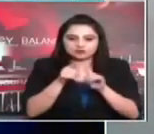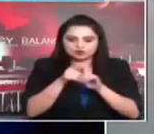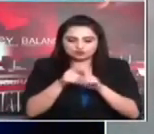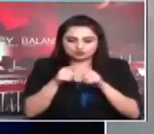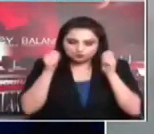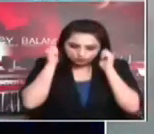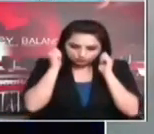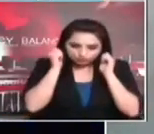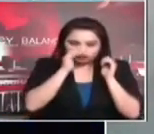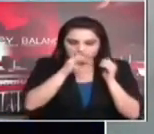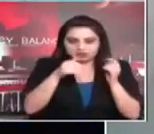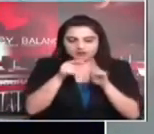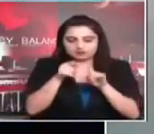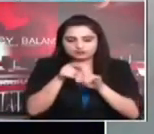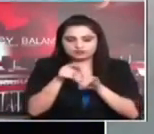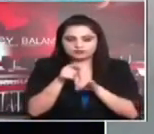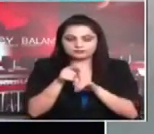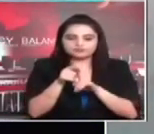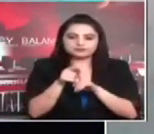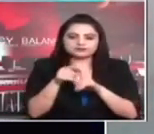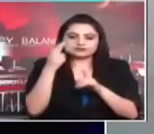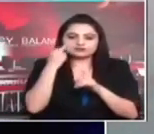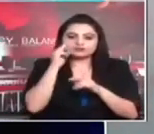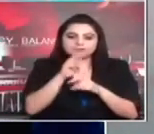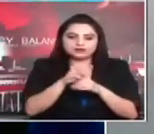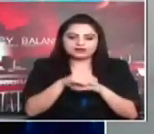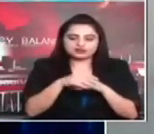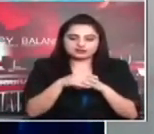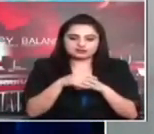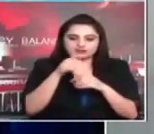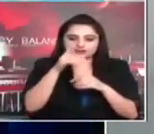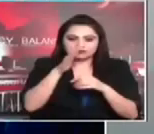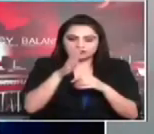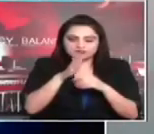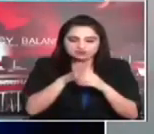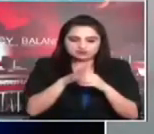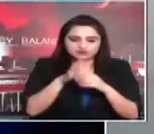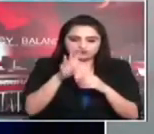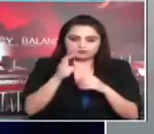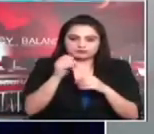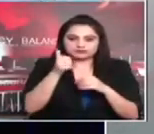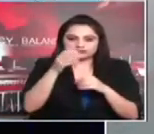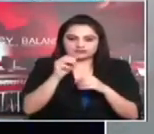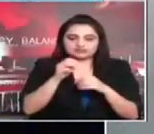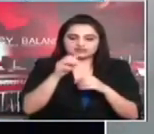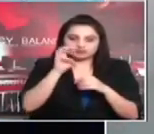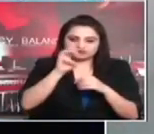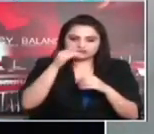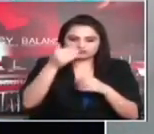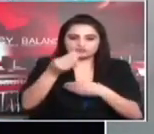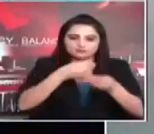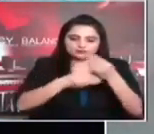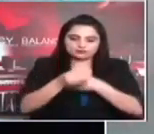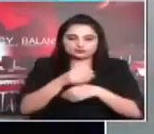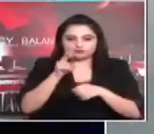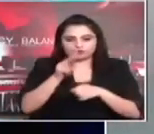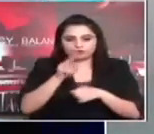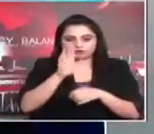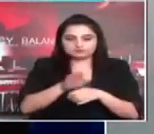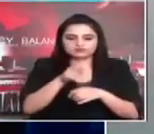बोकेर ल्याएको पनि तपाईँले शनिबारको दिन 50-60 हजारजना चाहिँ 1000 बेचेको अवस्था छ होइन। त्यस्तै